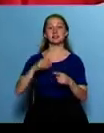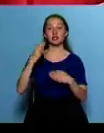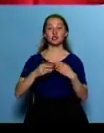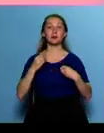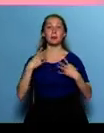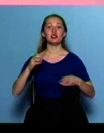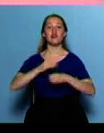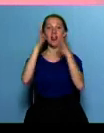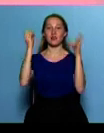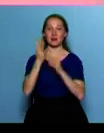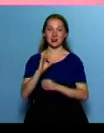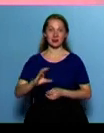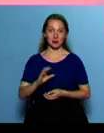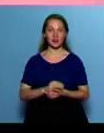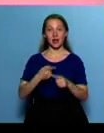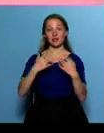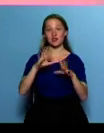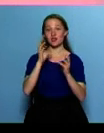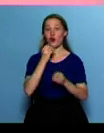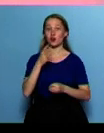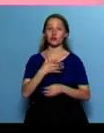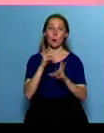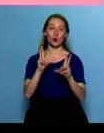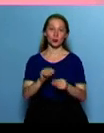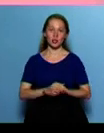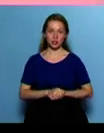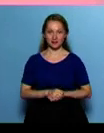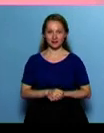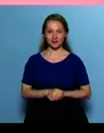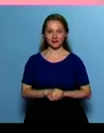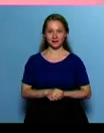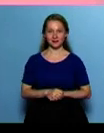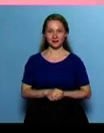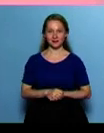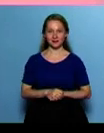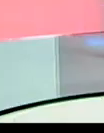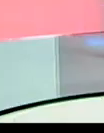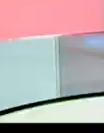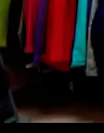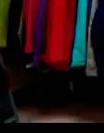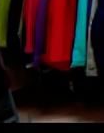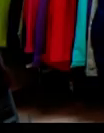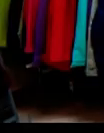салютом. И у меня на этом все. Еще больше новостей на нашем сайте myudom.ru. До встречи.